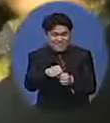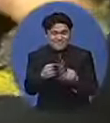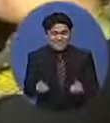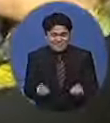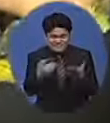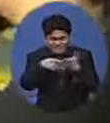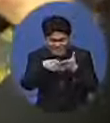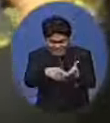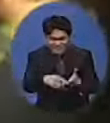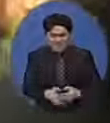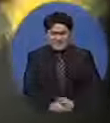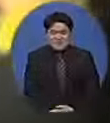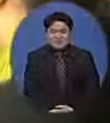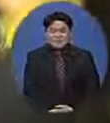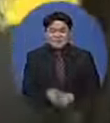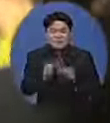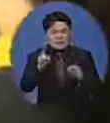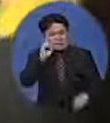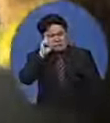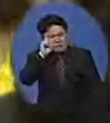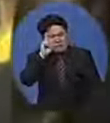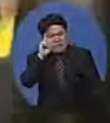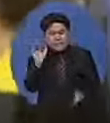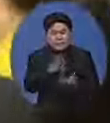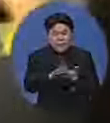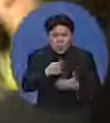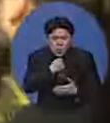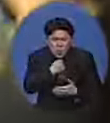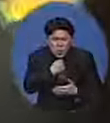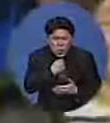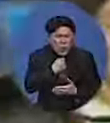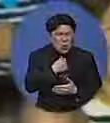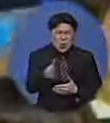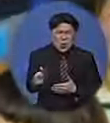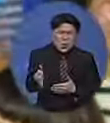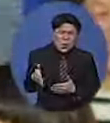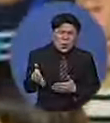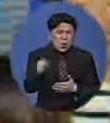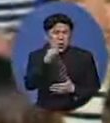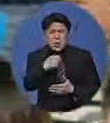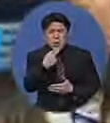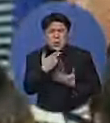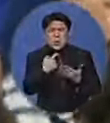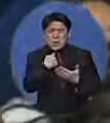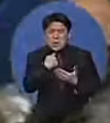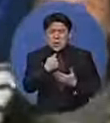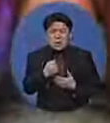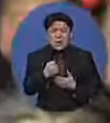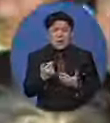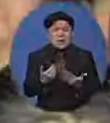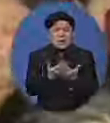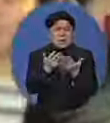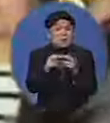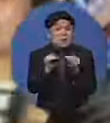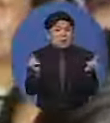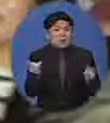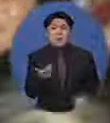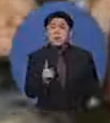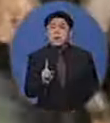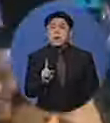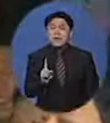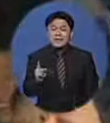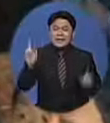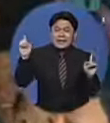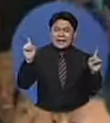제가 그동안 스트레스를 풀고 싶어도 마땅한 여가 생활이 없던 성인 발달장애인들.